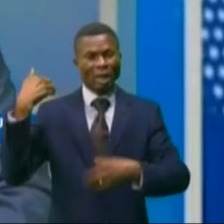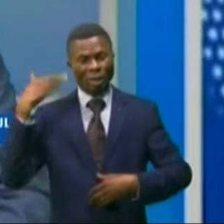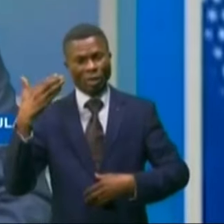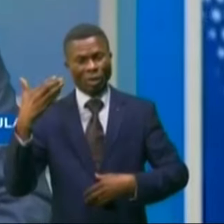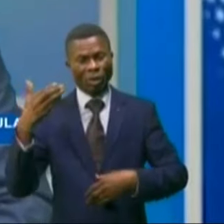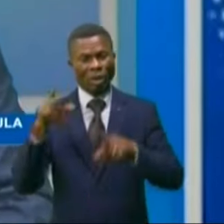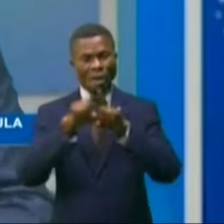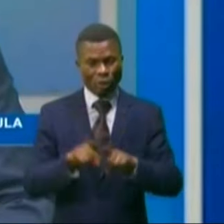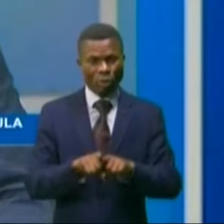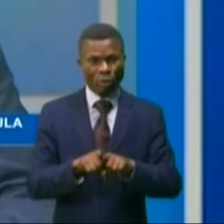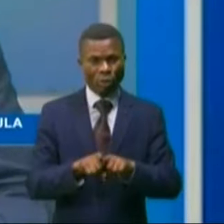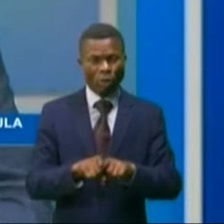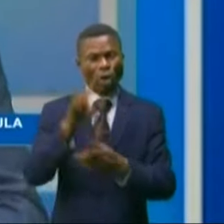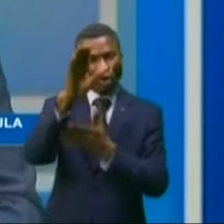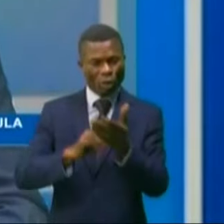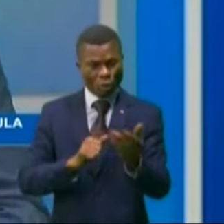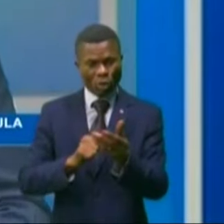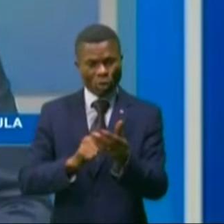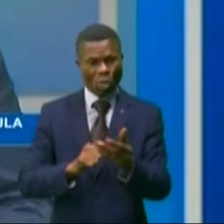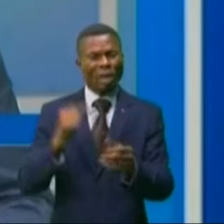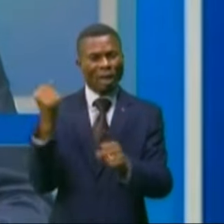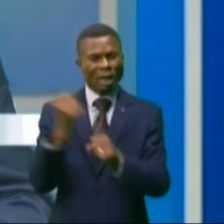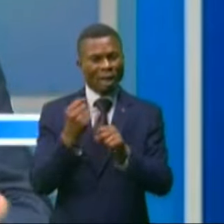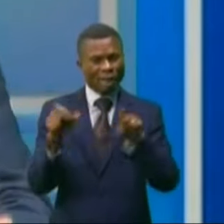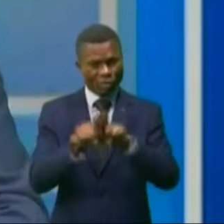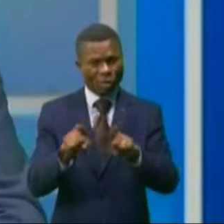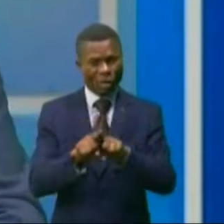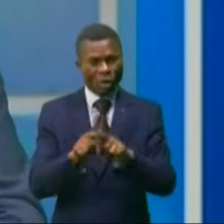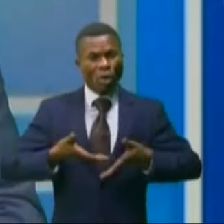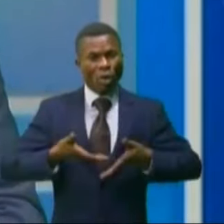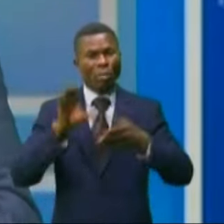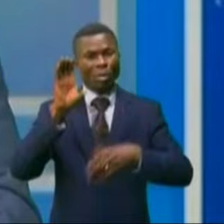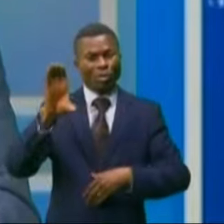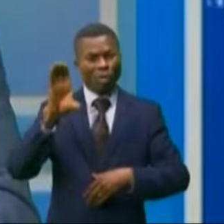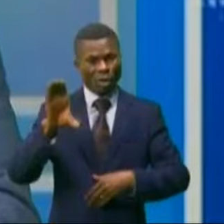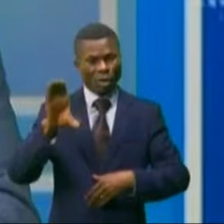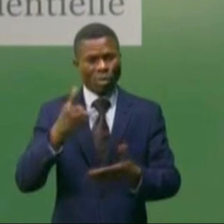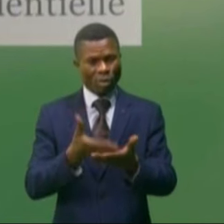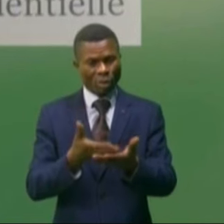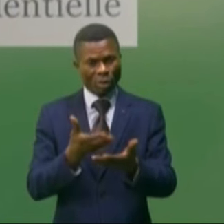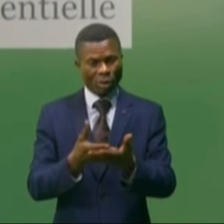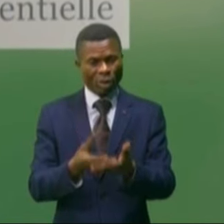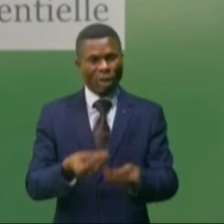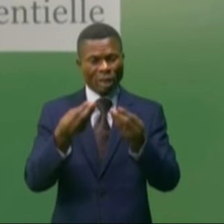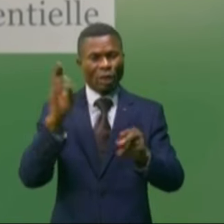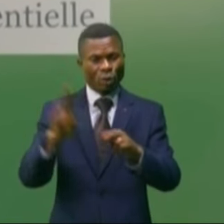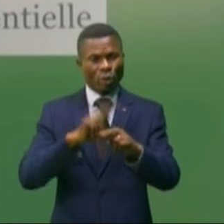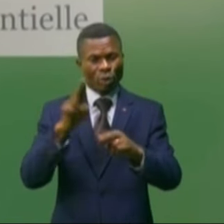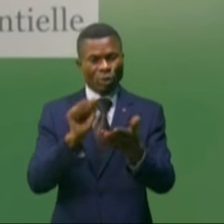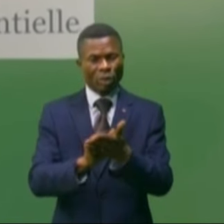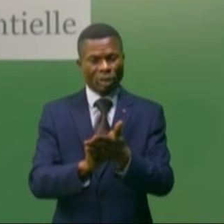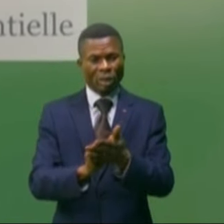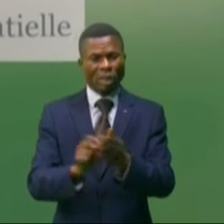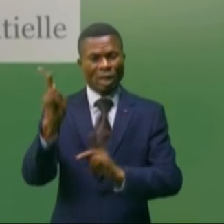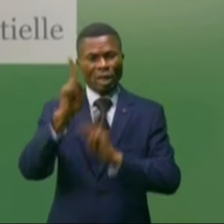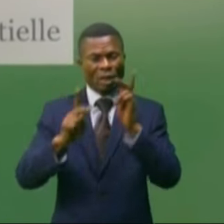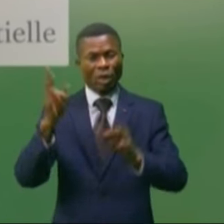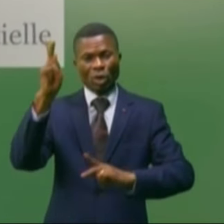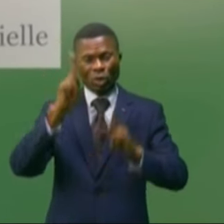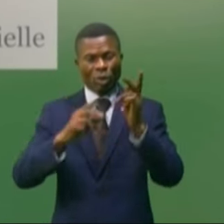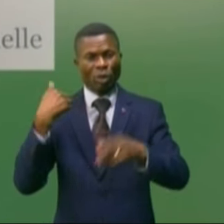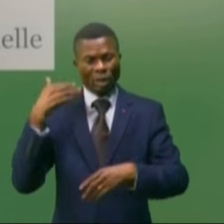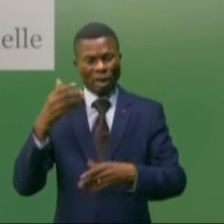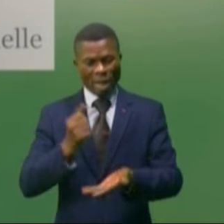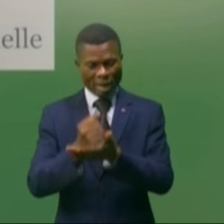comment en fait copier les bonnes pratiques que je propose aux banques, on peut les mettre également en fait en pratique dans le secteur public. Ça permettrait à